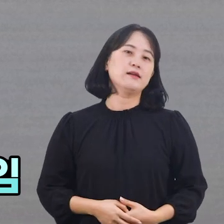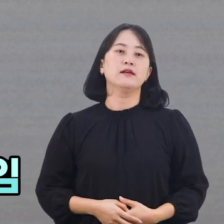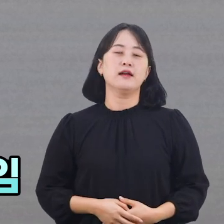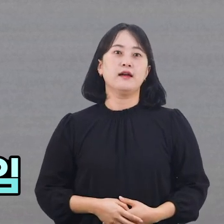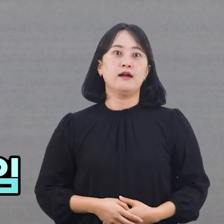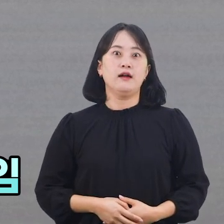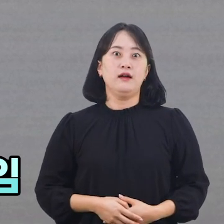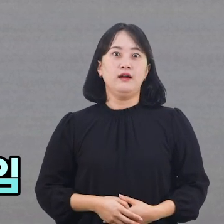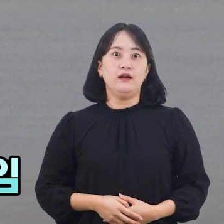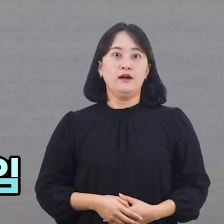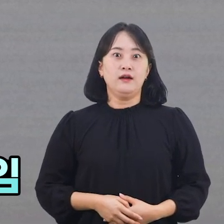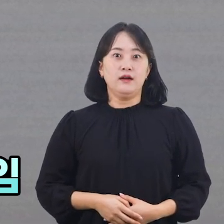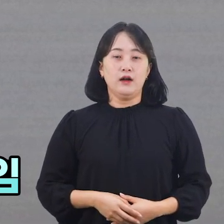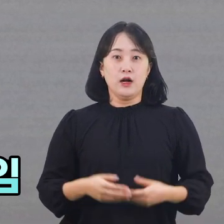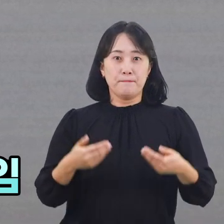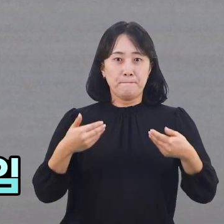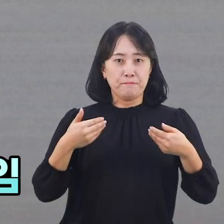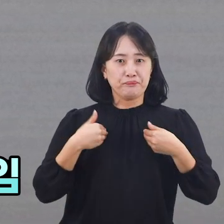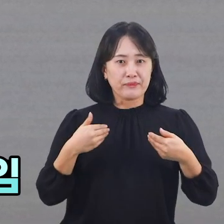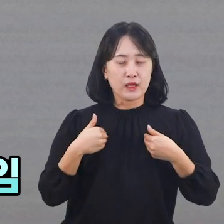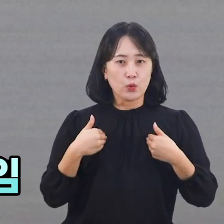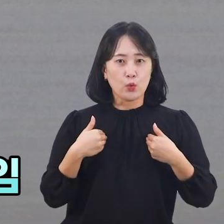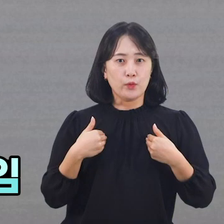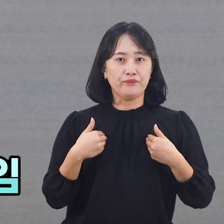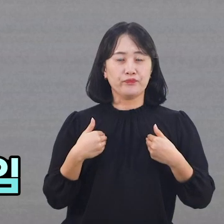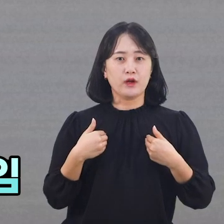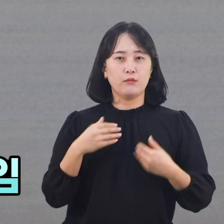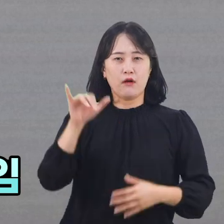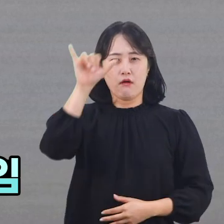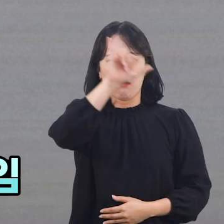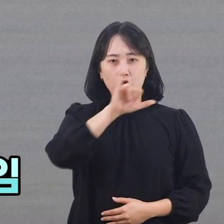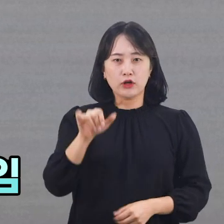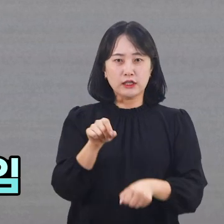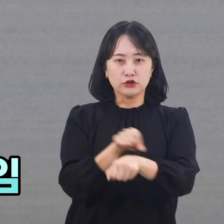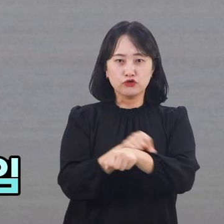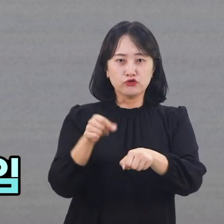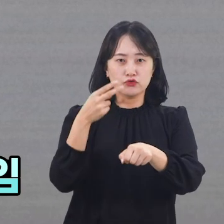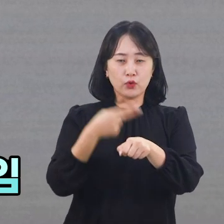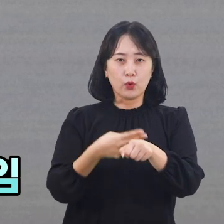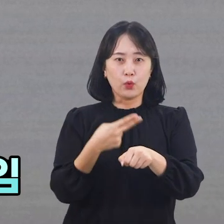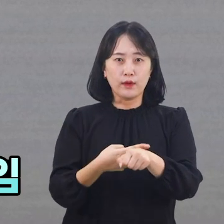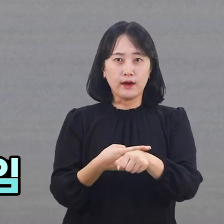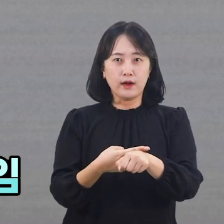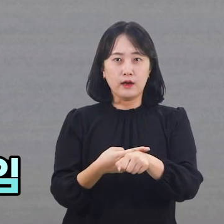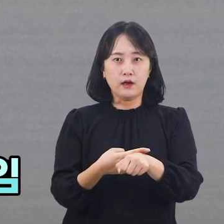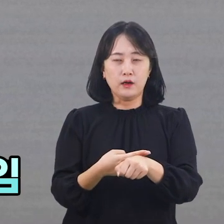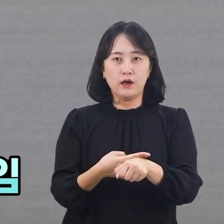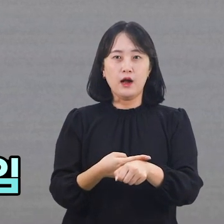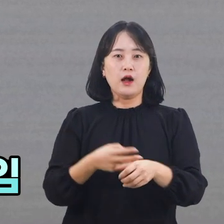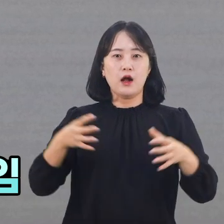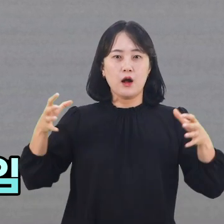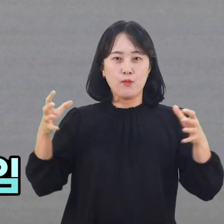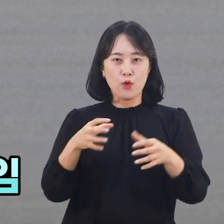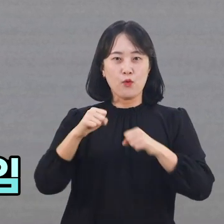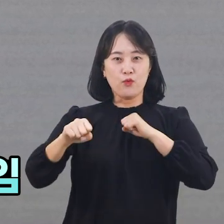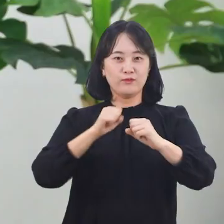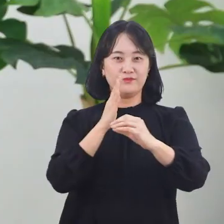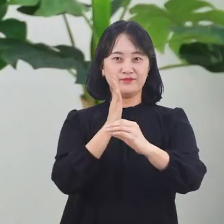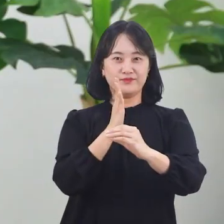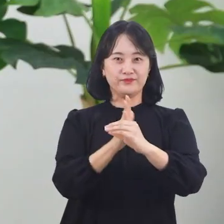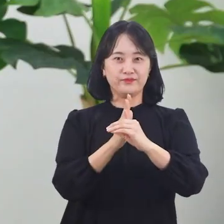장애학생도 세계시민교육이 필요하다고 생각하는 전국의 특수교사들이 온오프라인상에 함께 모여 활동하고